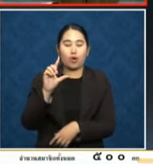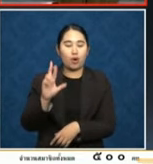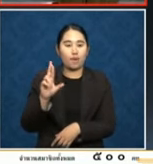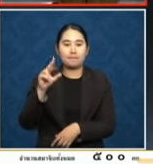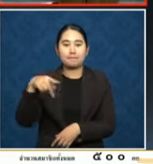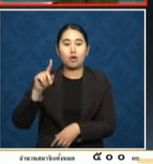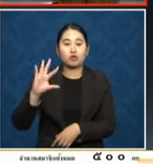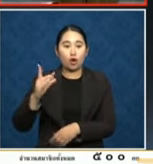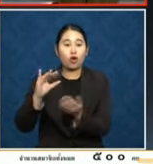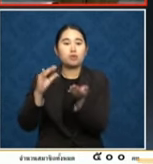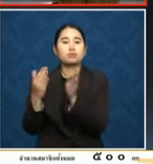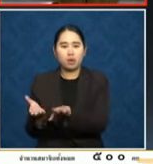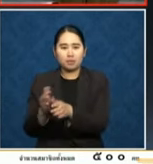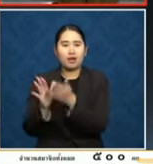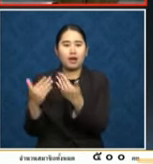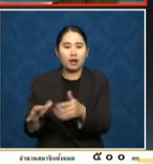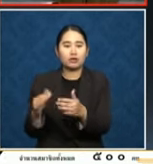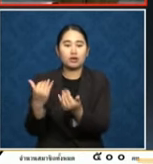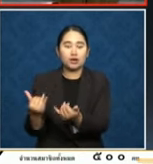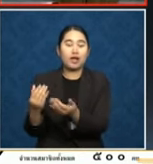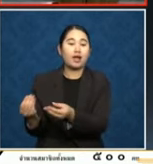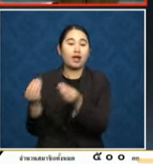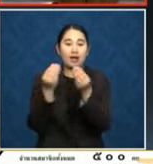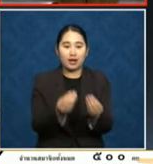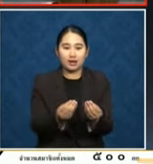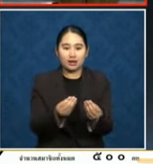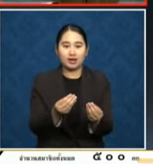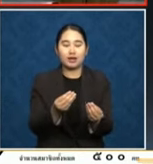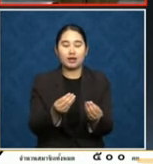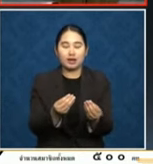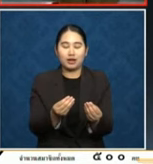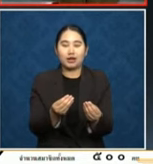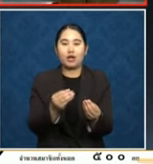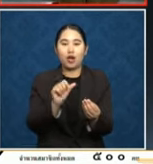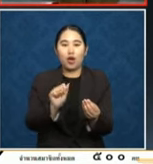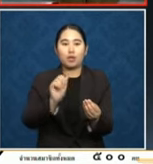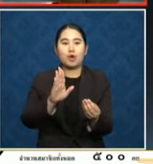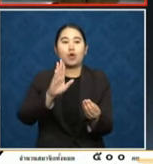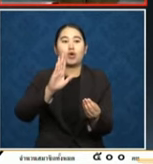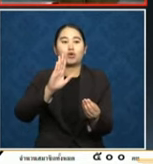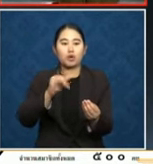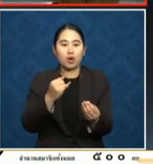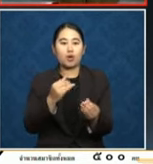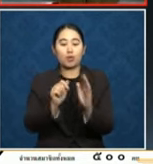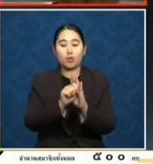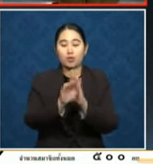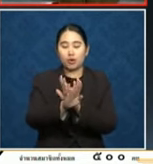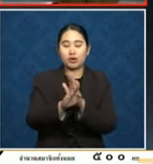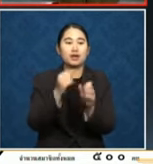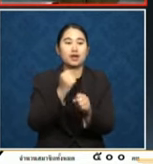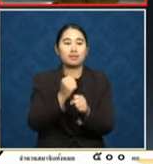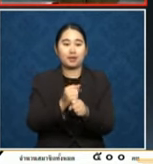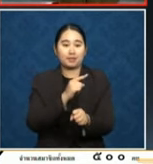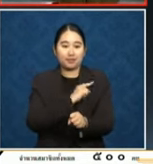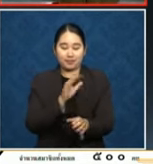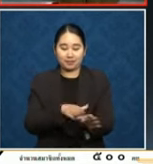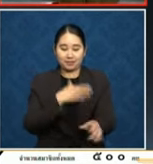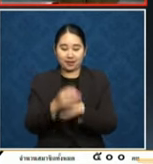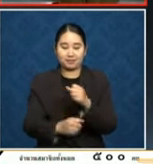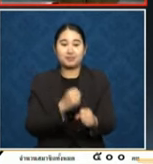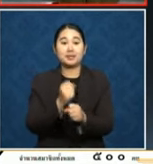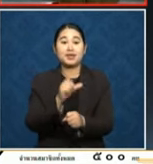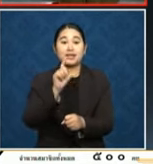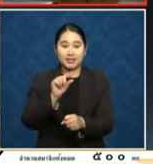ซึ่งยุบไปแล้วได้ถ่ายโอนให้องค์การบริหารส่วนจังหวัดอุบลราชธานีมานานกว่า20ปีค่ะการ